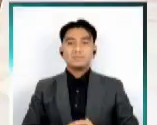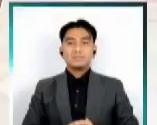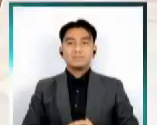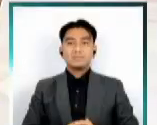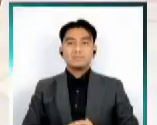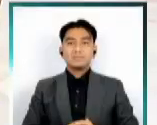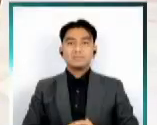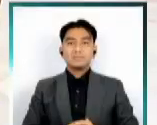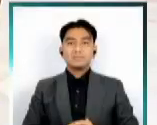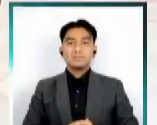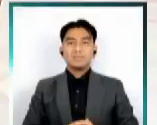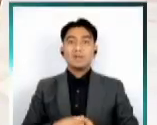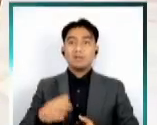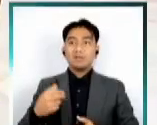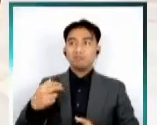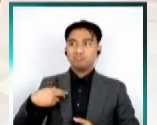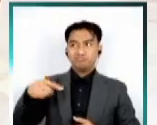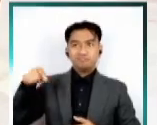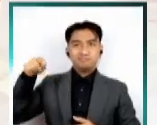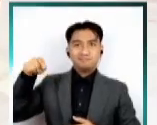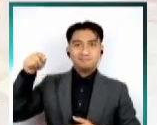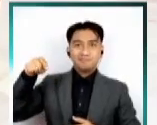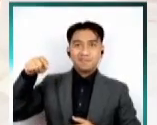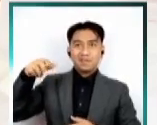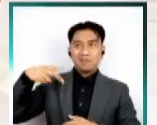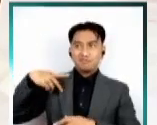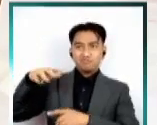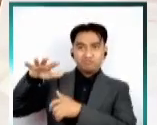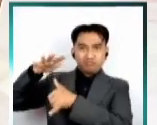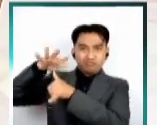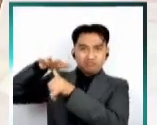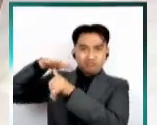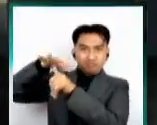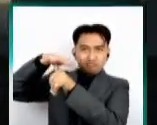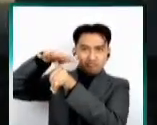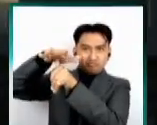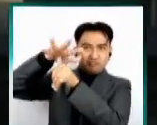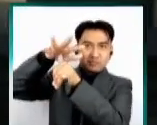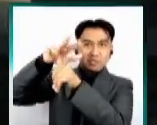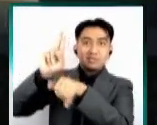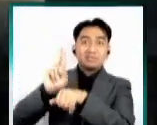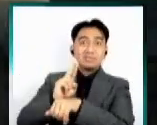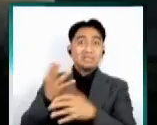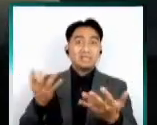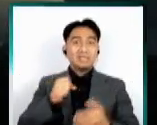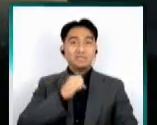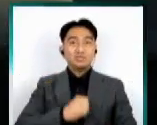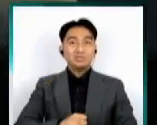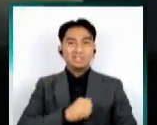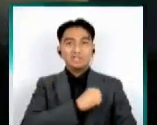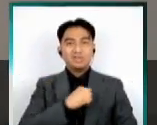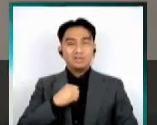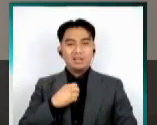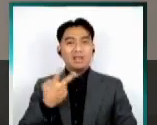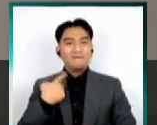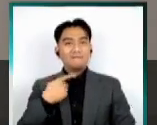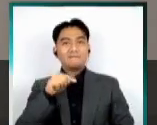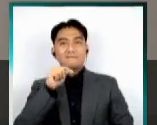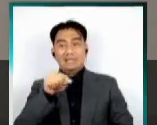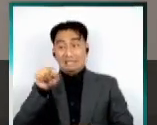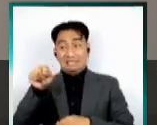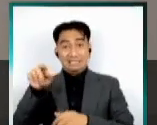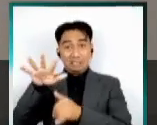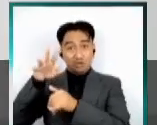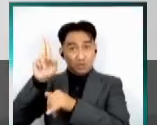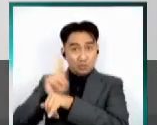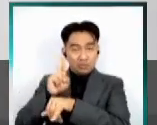Drones na kayang rumesponde sa emergency ang dinedevelop sa Switzerland. Yan ang 5G-connected drones na magsisilbing eye in the